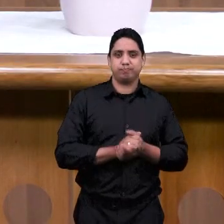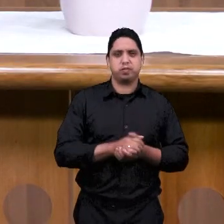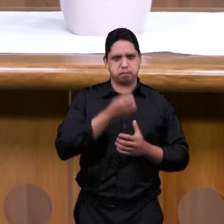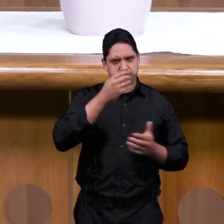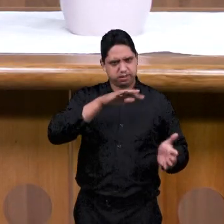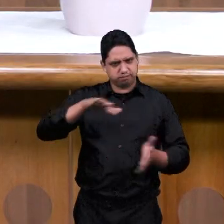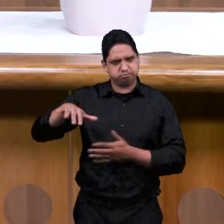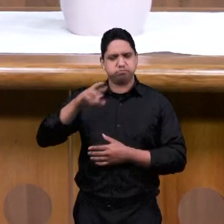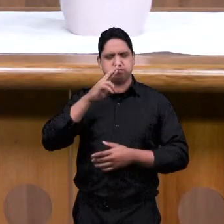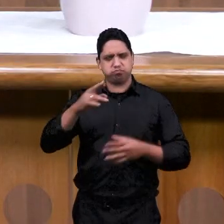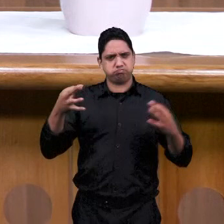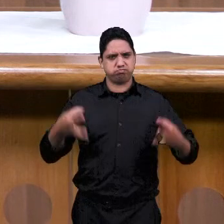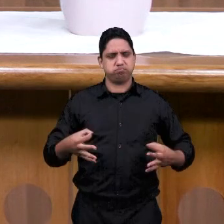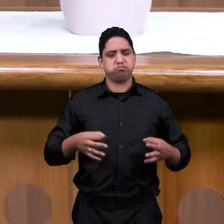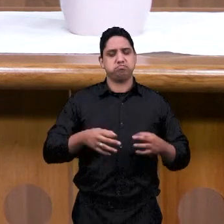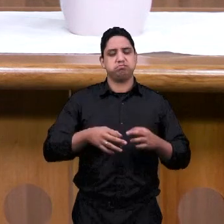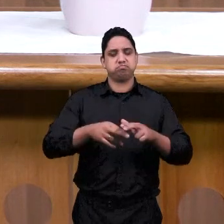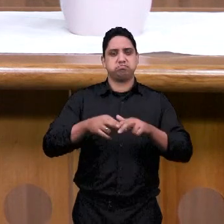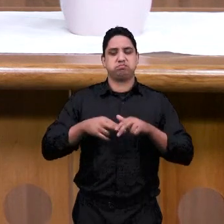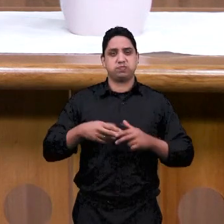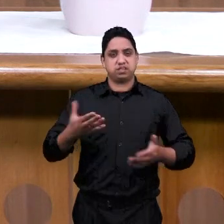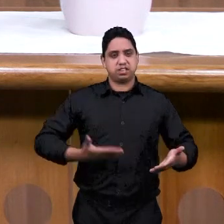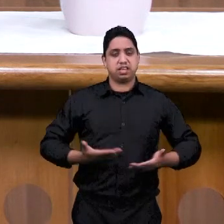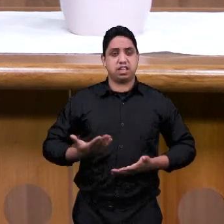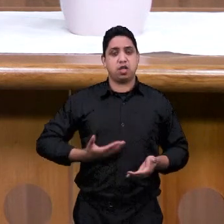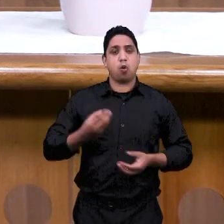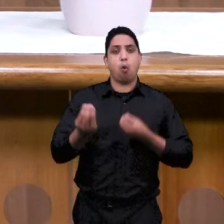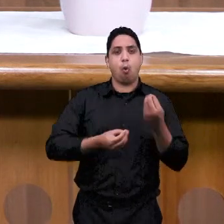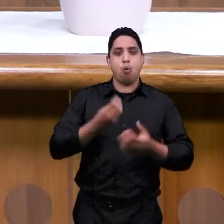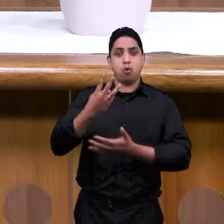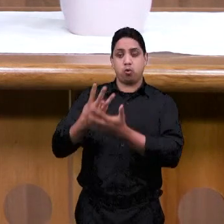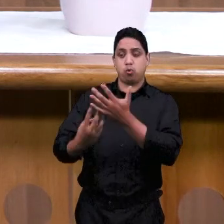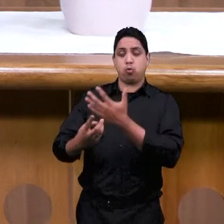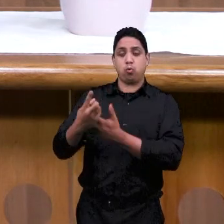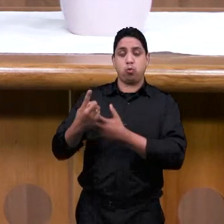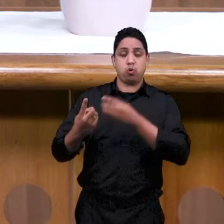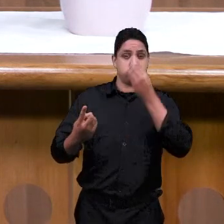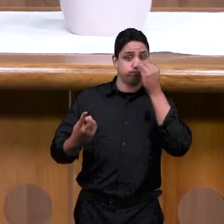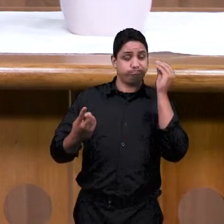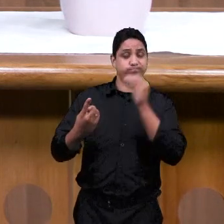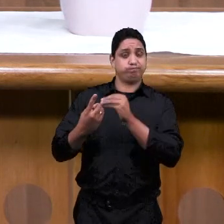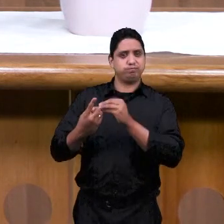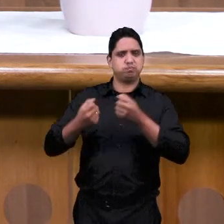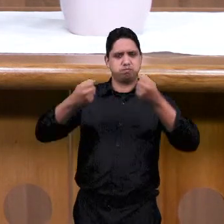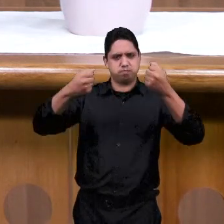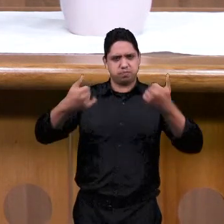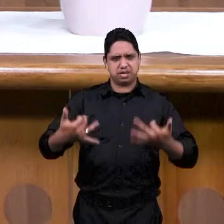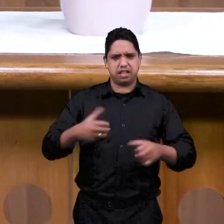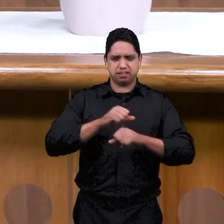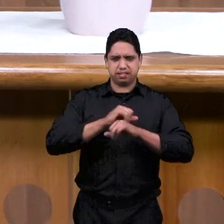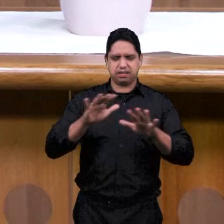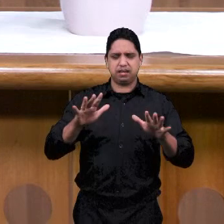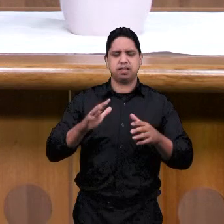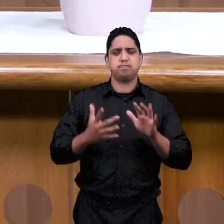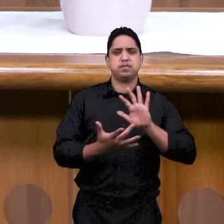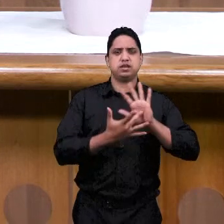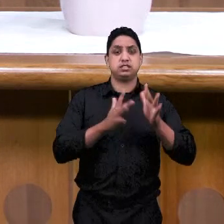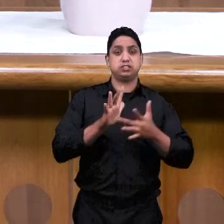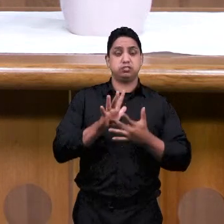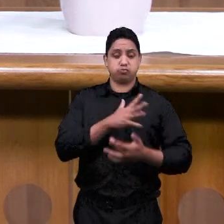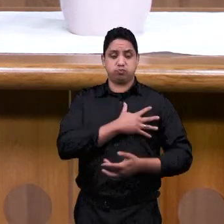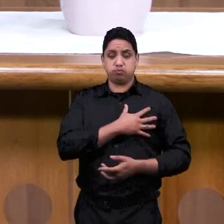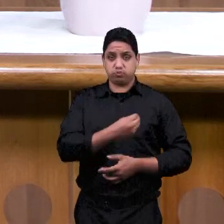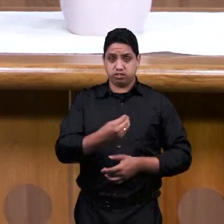bien répondu par nos frères, la référence au rejet à la Trinité. Très bien placé, Jésus